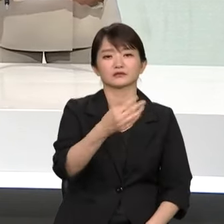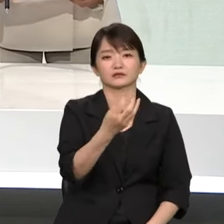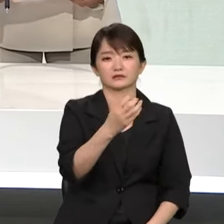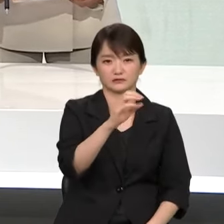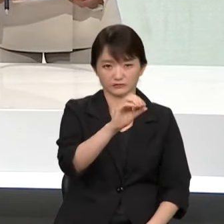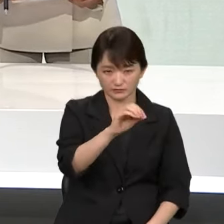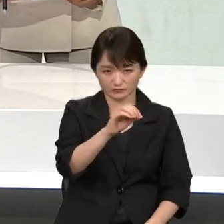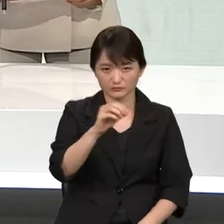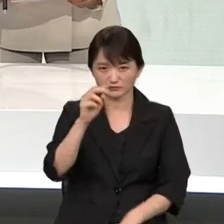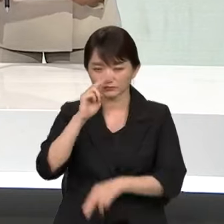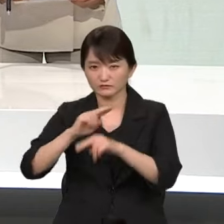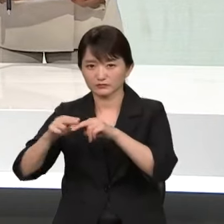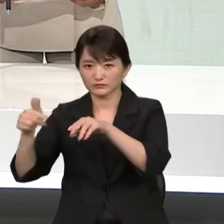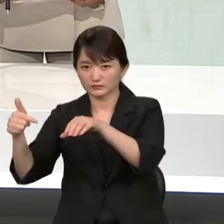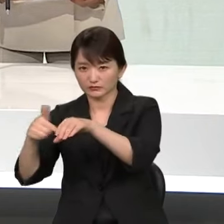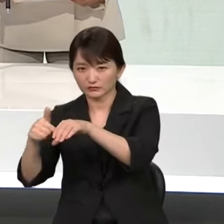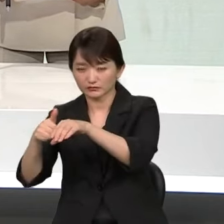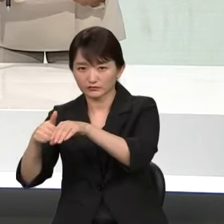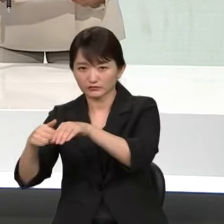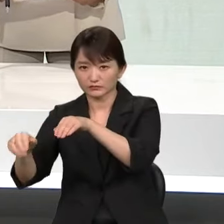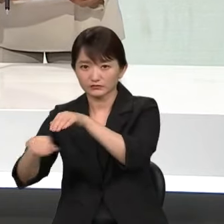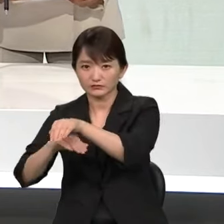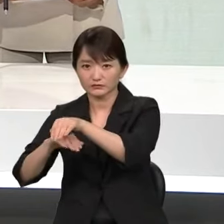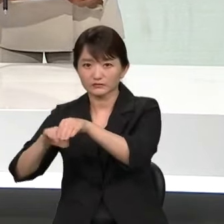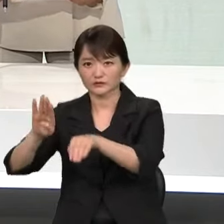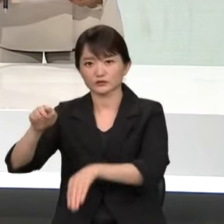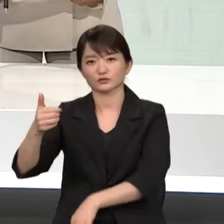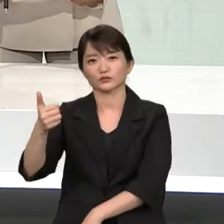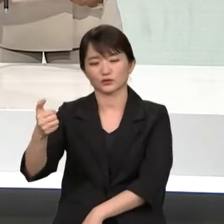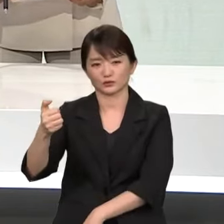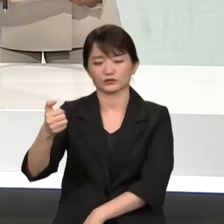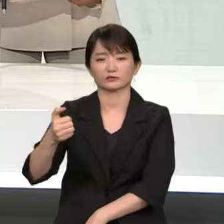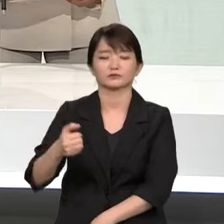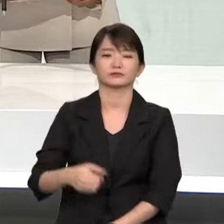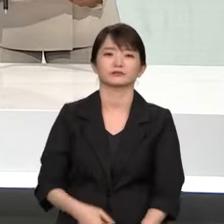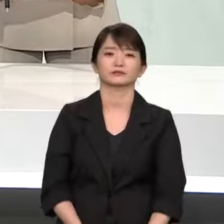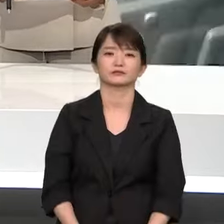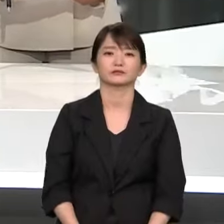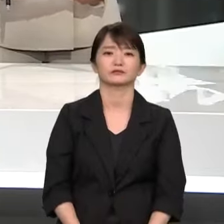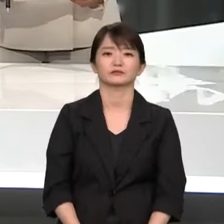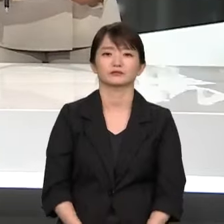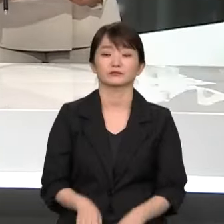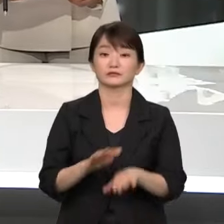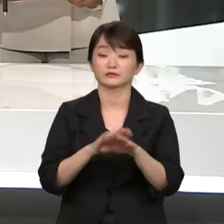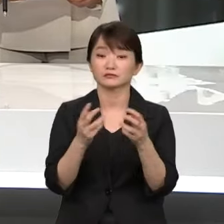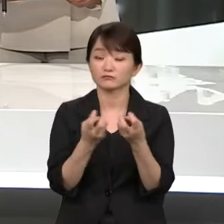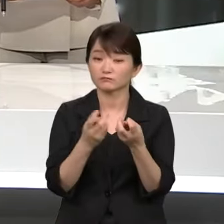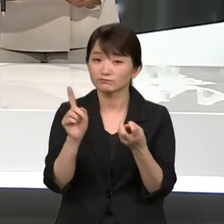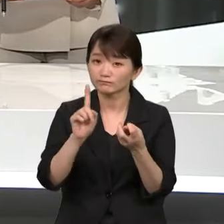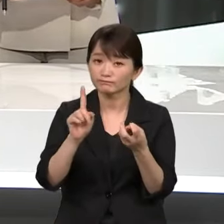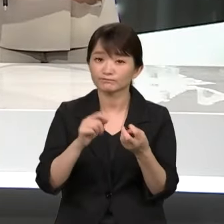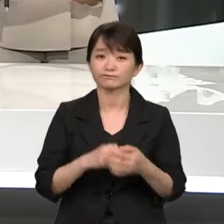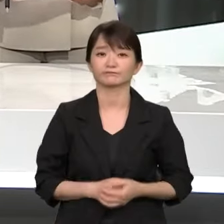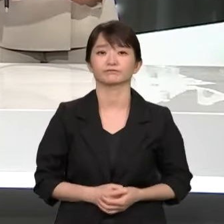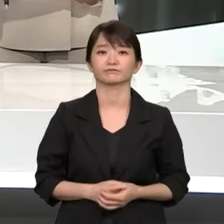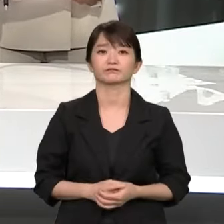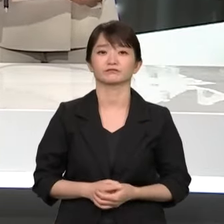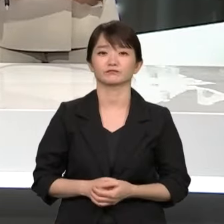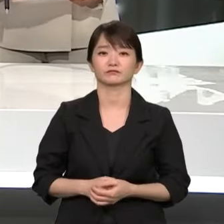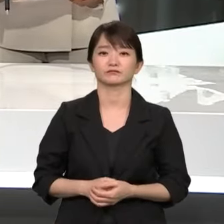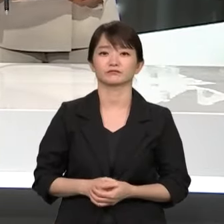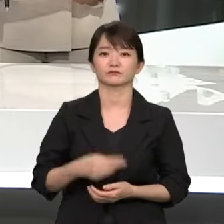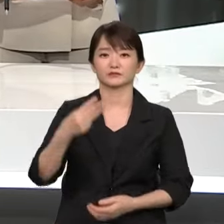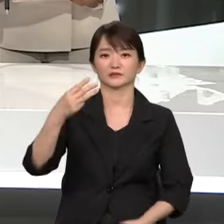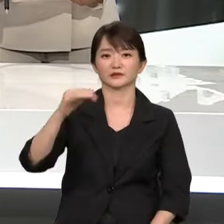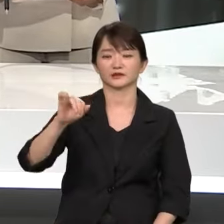2,340 원 내형 기관차는 950만 원에 그 그쳤습니다 그럼 대안은 뭘까요 불연성